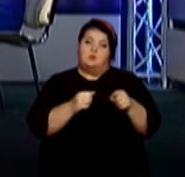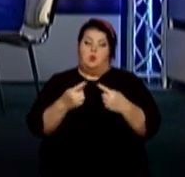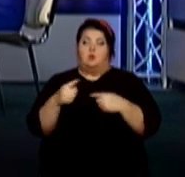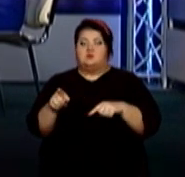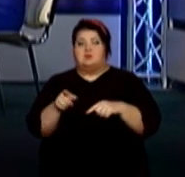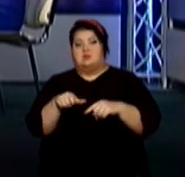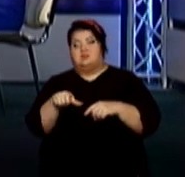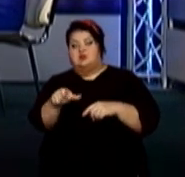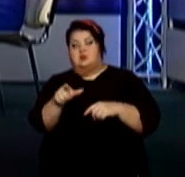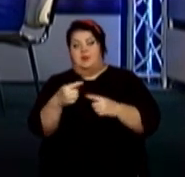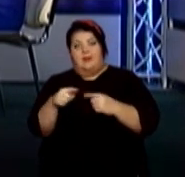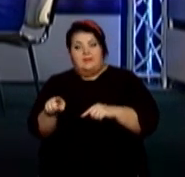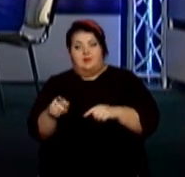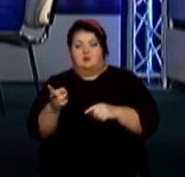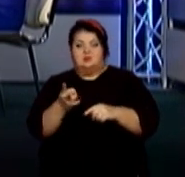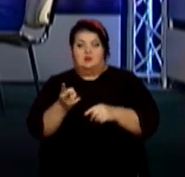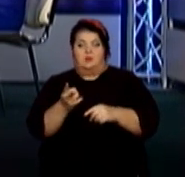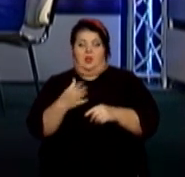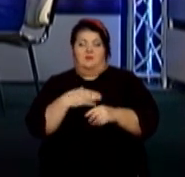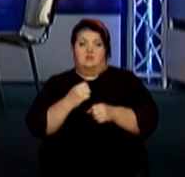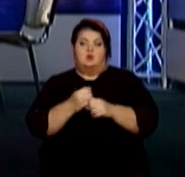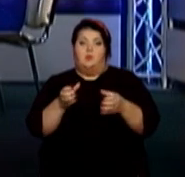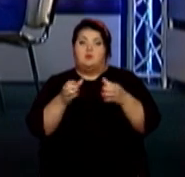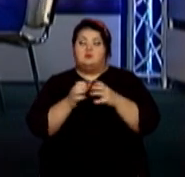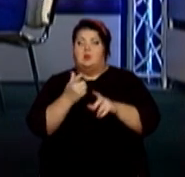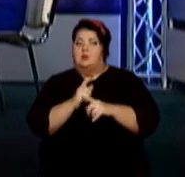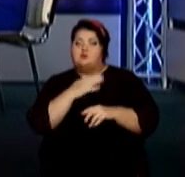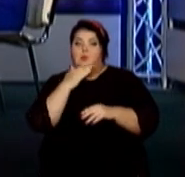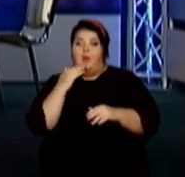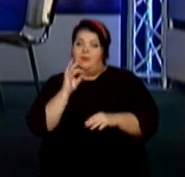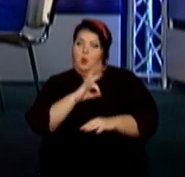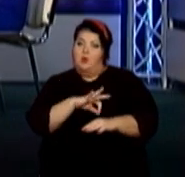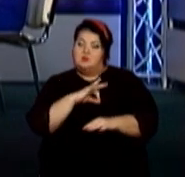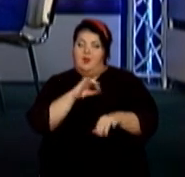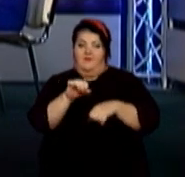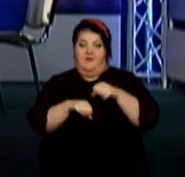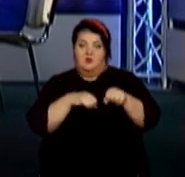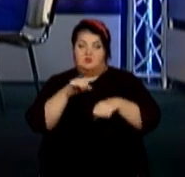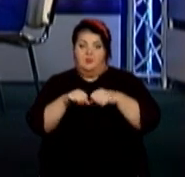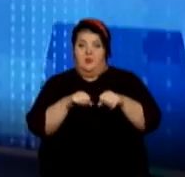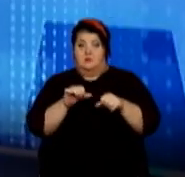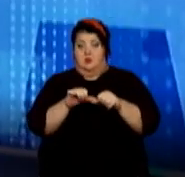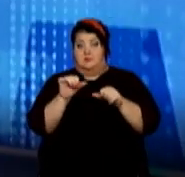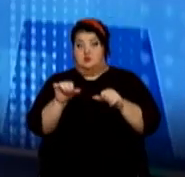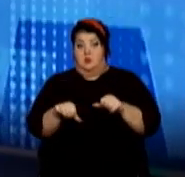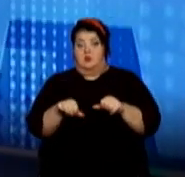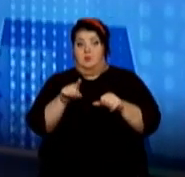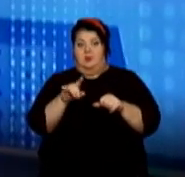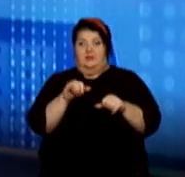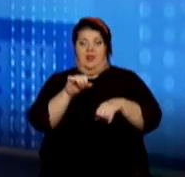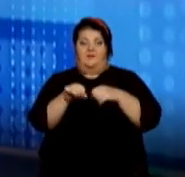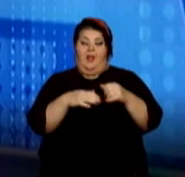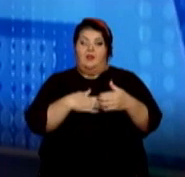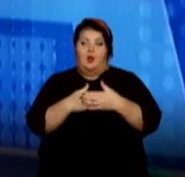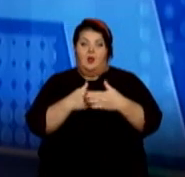там по-інакшому. А в нас в робочій групі досить багато користувачів велосипедів. Зокрема, це і